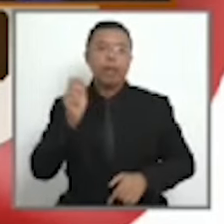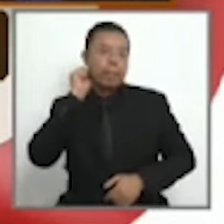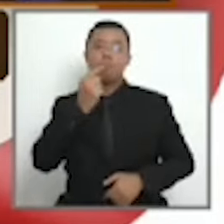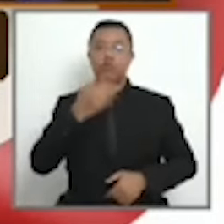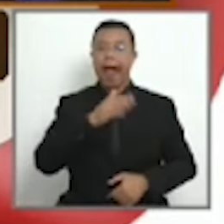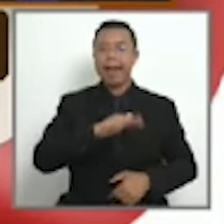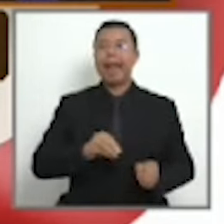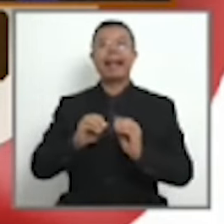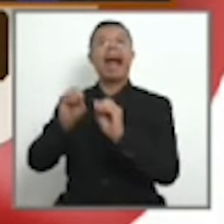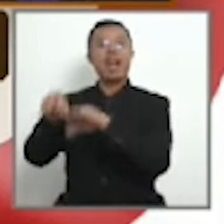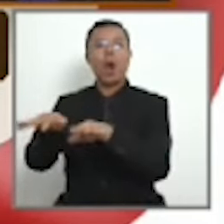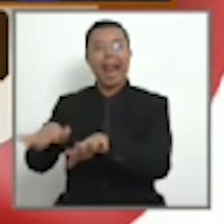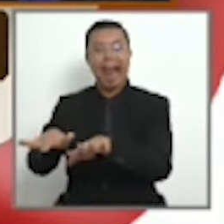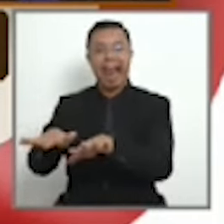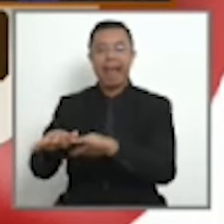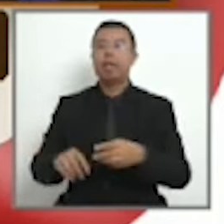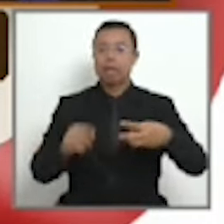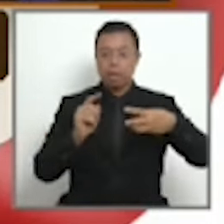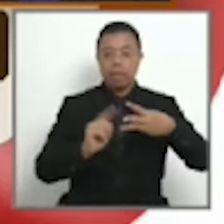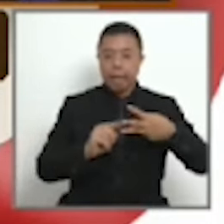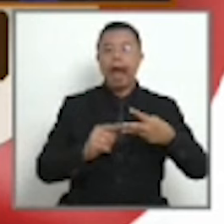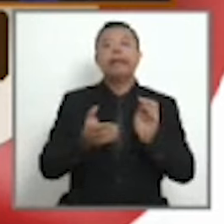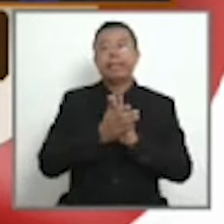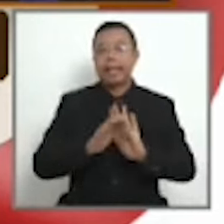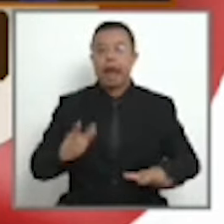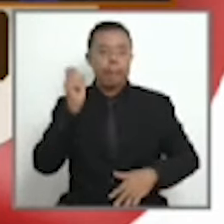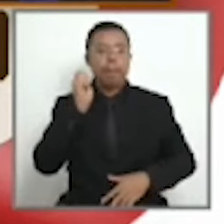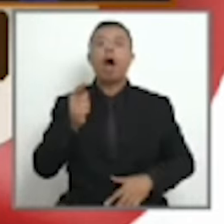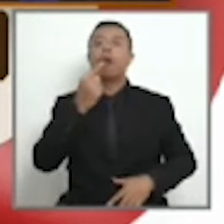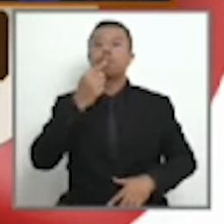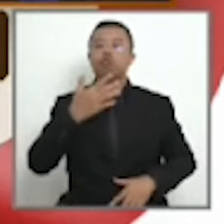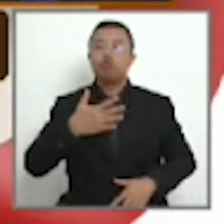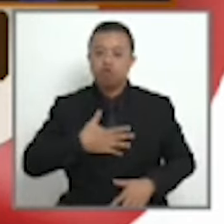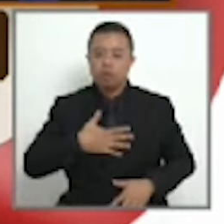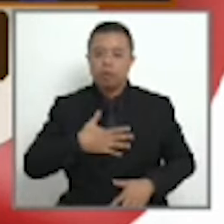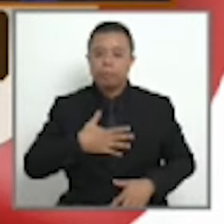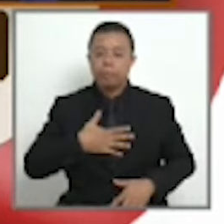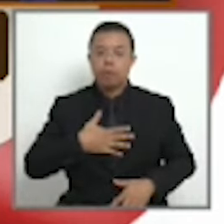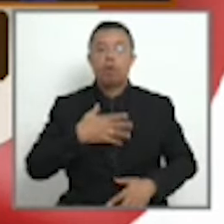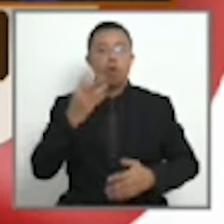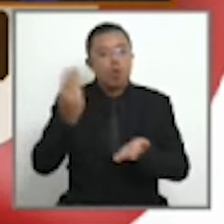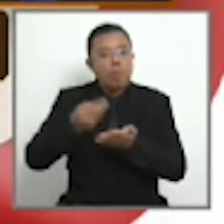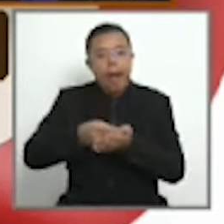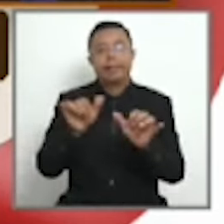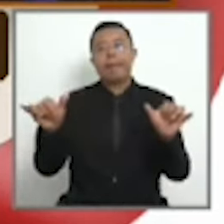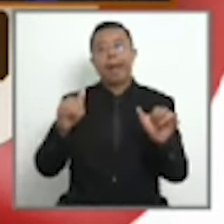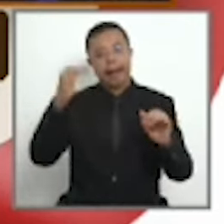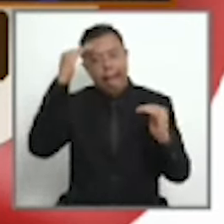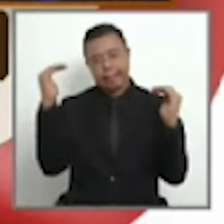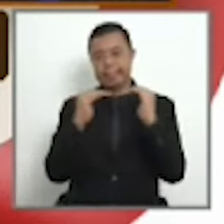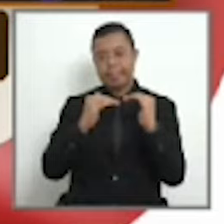anak bisa ada tempatnya yang ketiga kesejahteraan perempuan harus punya upah yang setara dengan